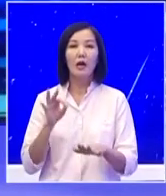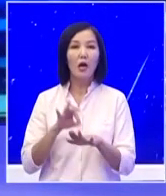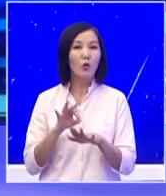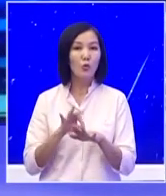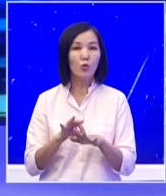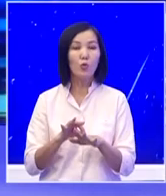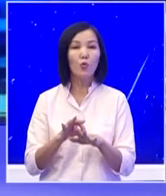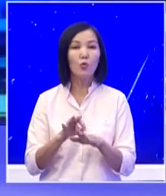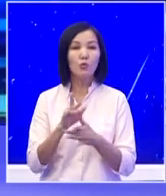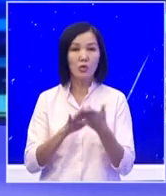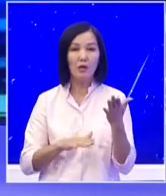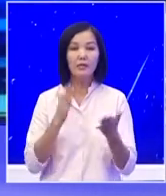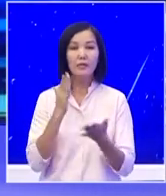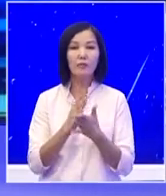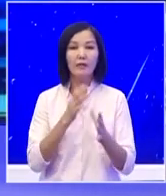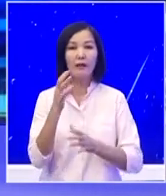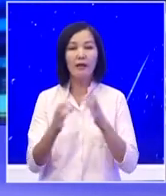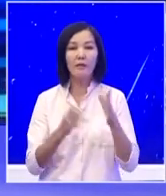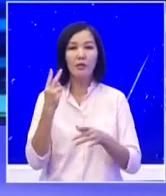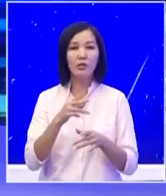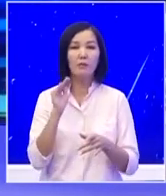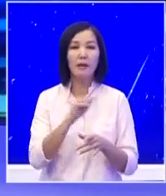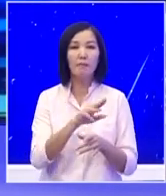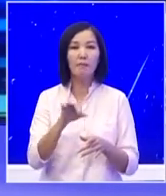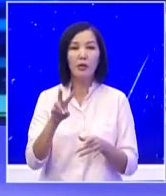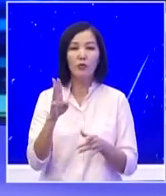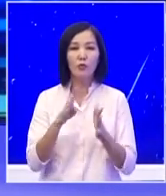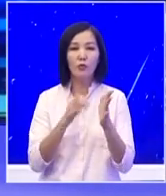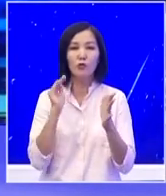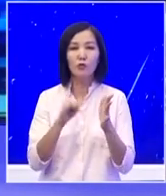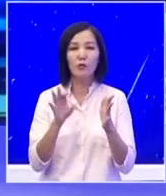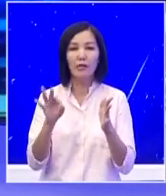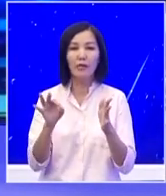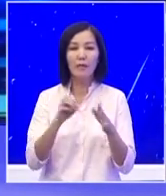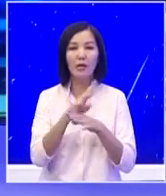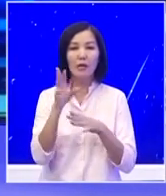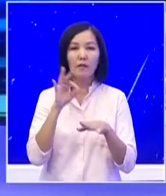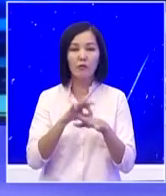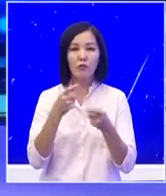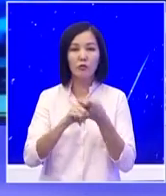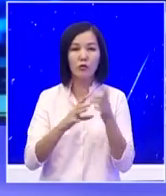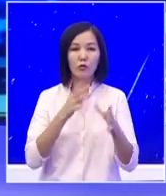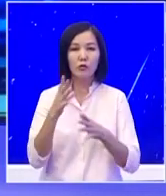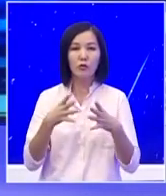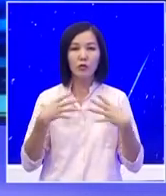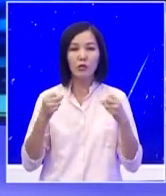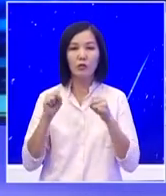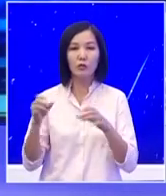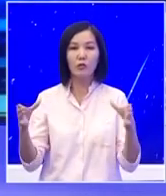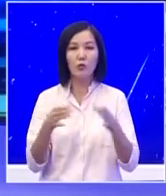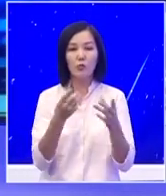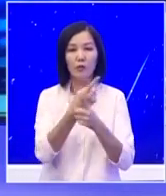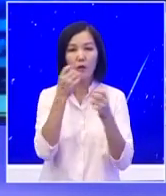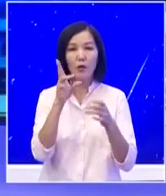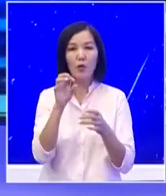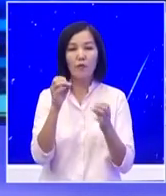Індет әлі дес бермей тұр. Әлемде 20 миллион 900 мың адам коронавирус жұқтырды. Дүниежүзілік денсаулық сақтау ұйымының мәліметінше